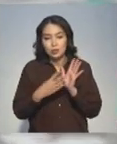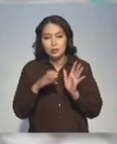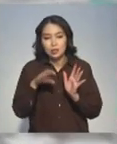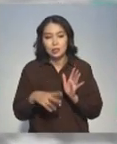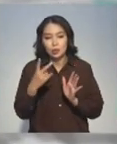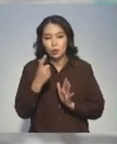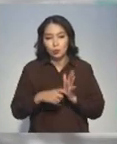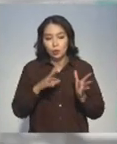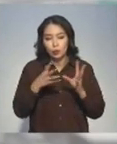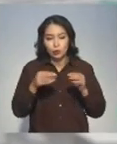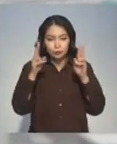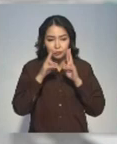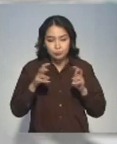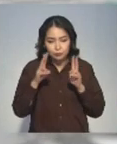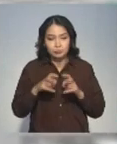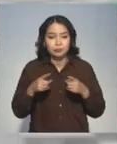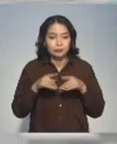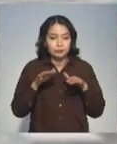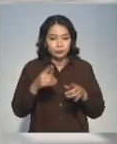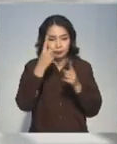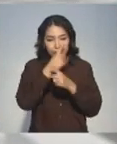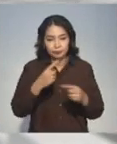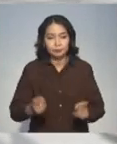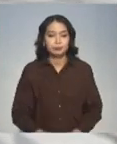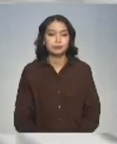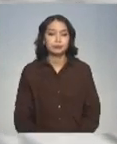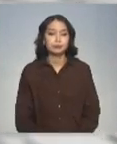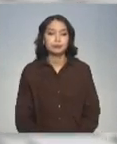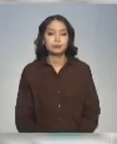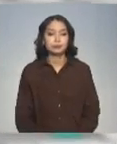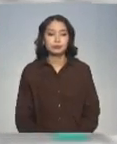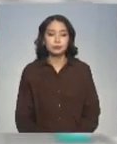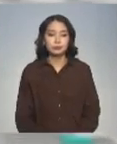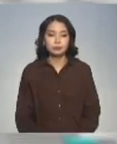99-бабы 2-бөлігімен тергеліп жатқан қылмыстық іс аясында сараптамалар тағайындалды.